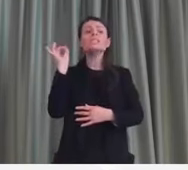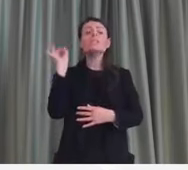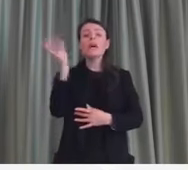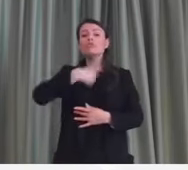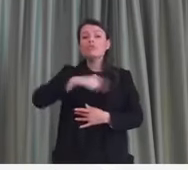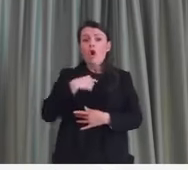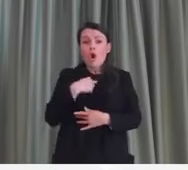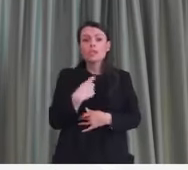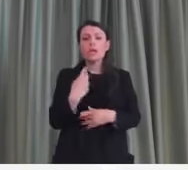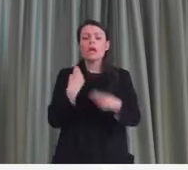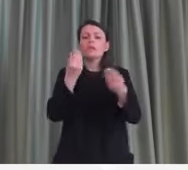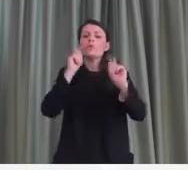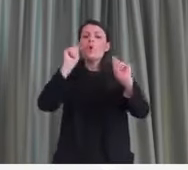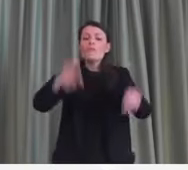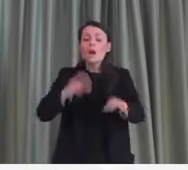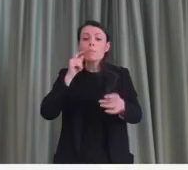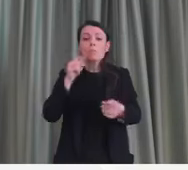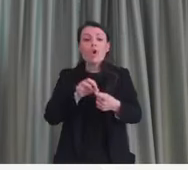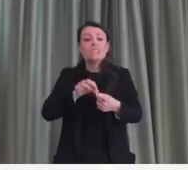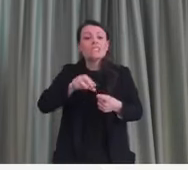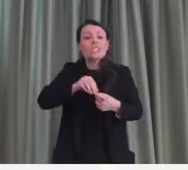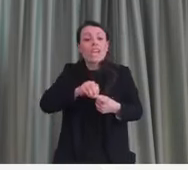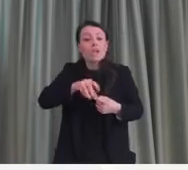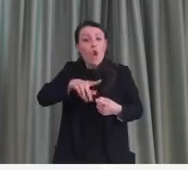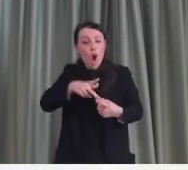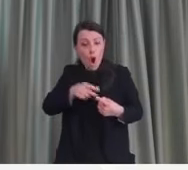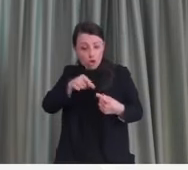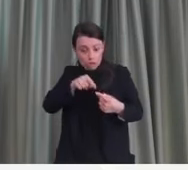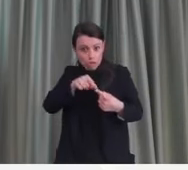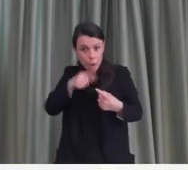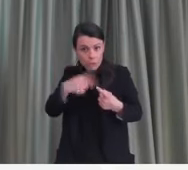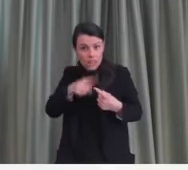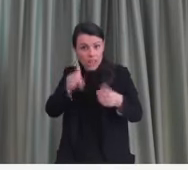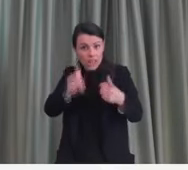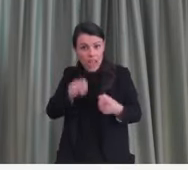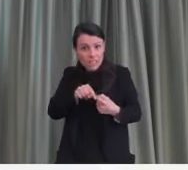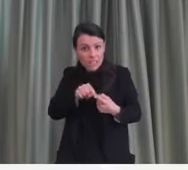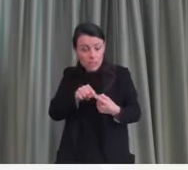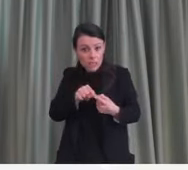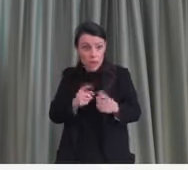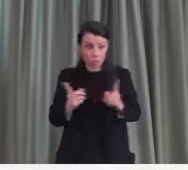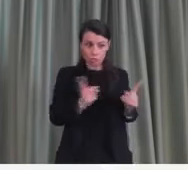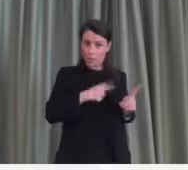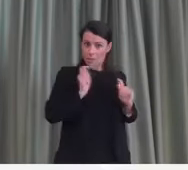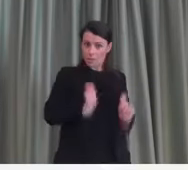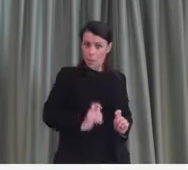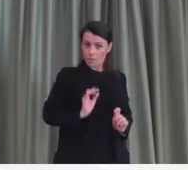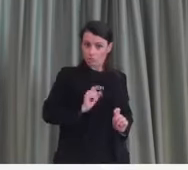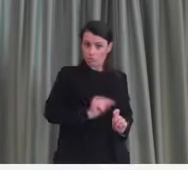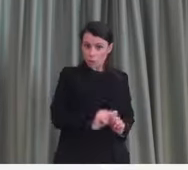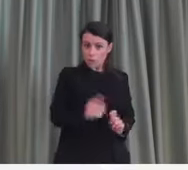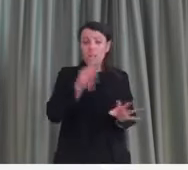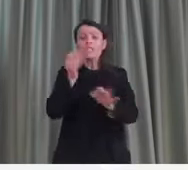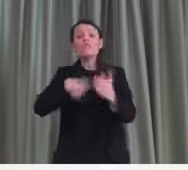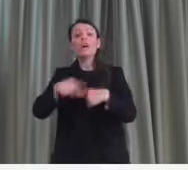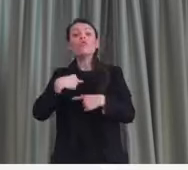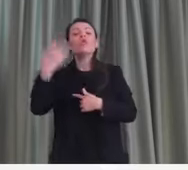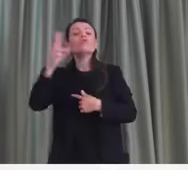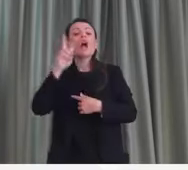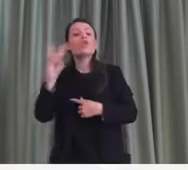cui c'è ancora una grande diffusione dell'infezione sarà perché abbiamo trovato un kit che è in grado di dare una c'è una fotografia precisa